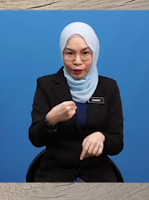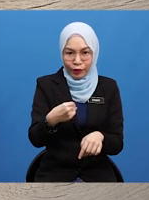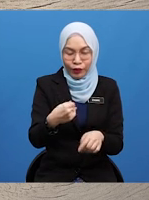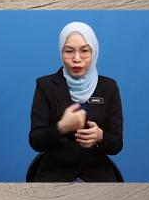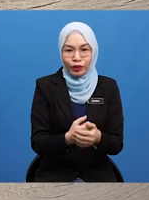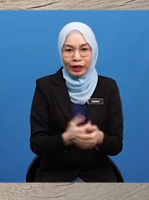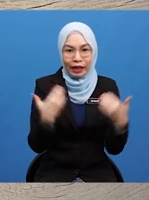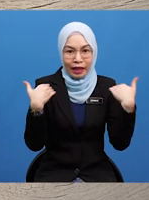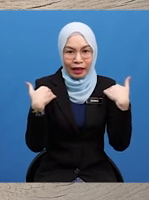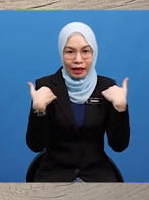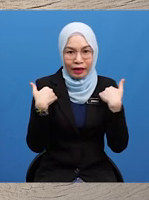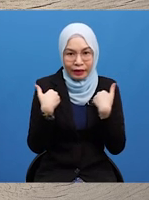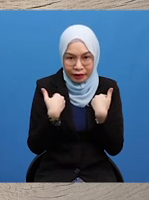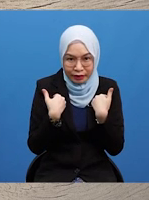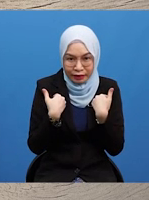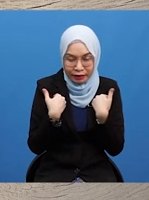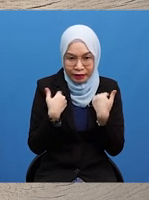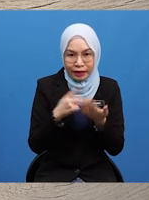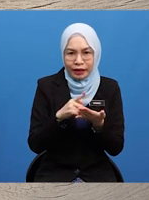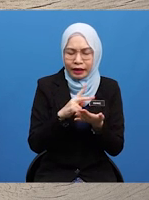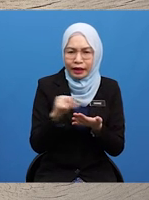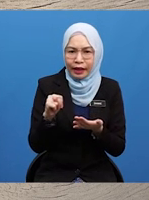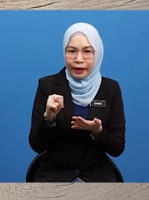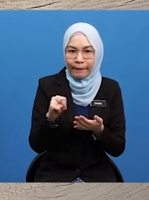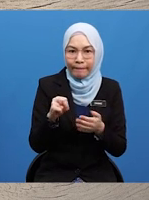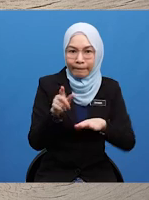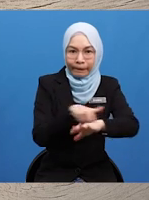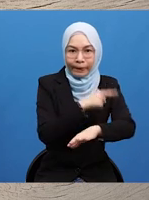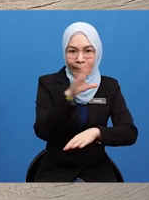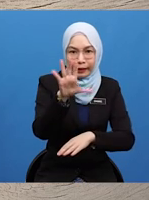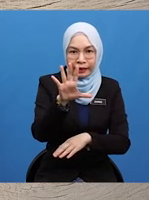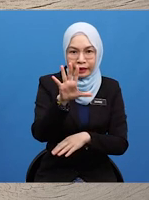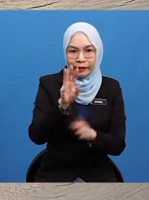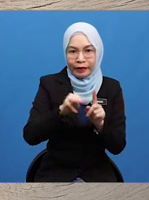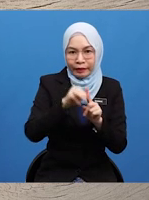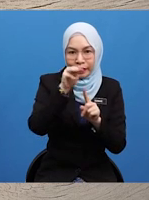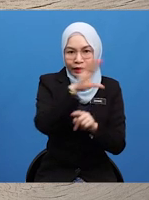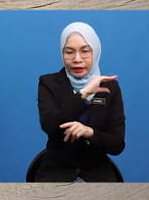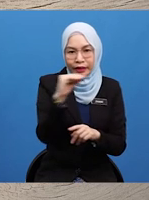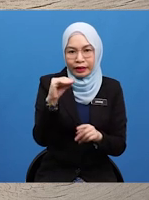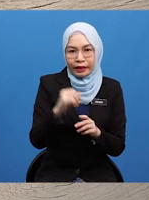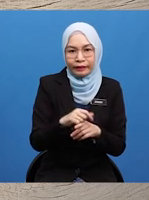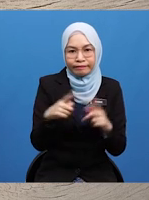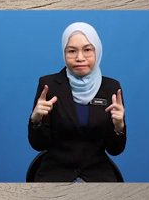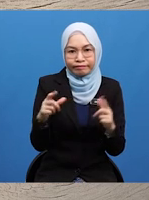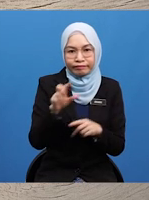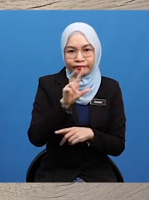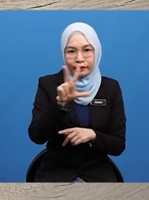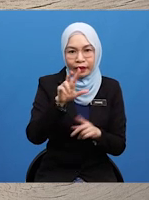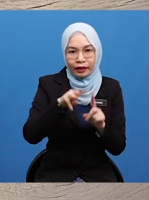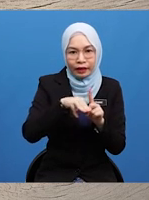panjang 5 meter dan lebar 3 meter. Kemudian luas bagi